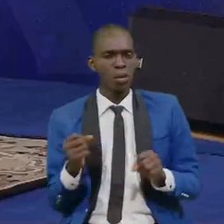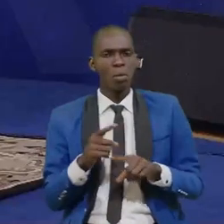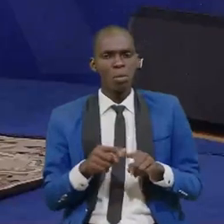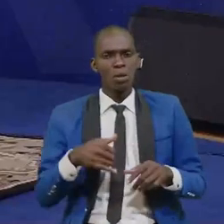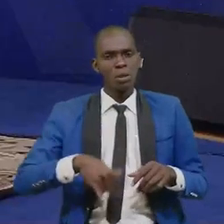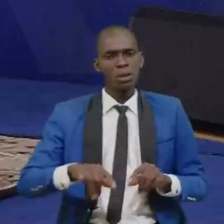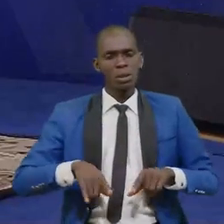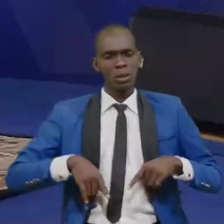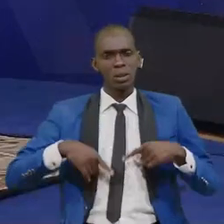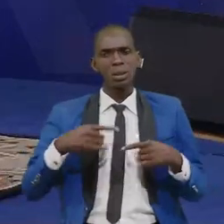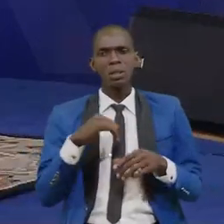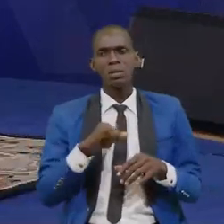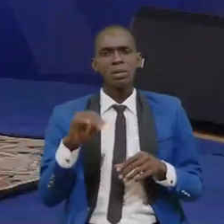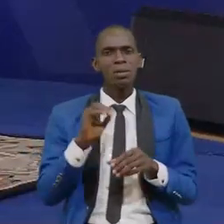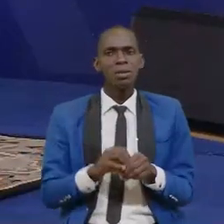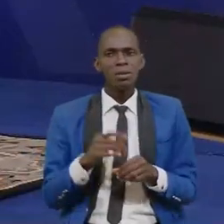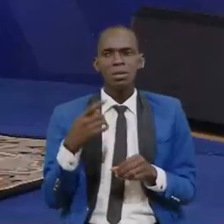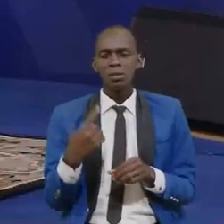vivent